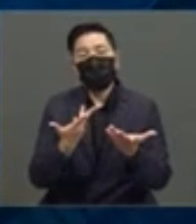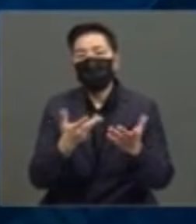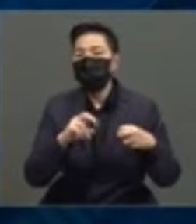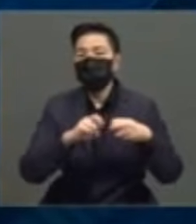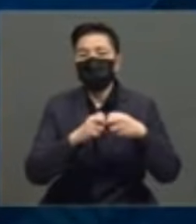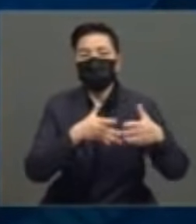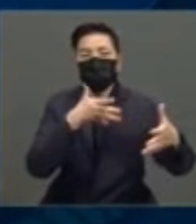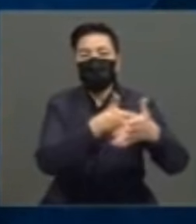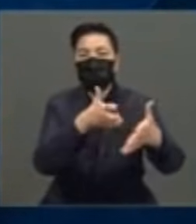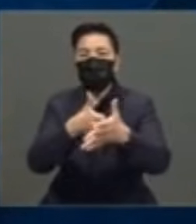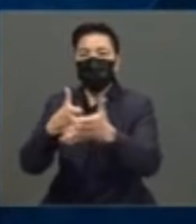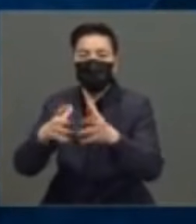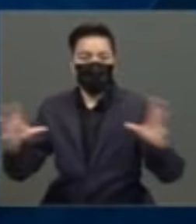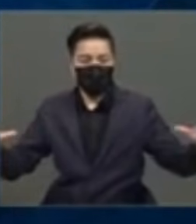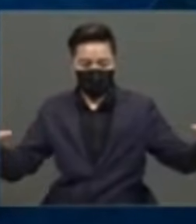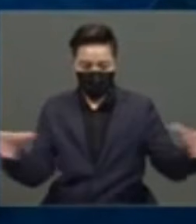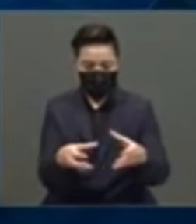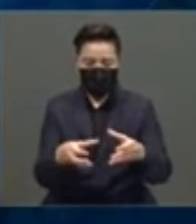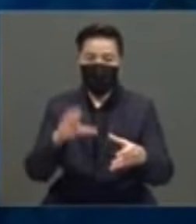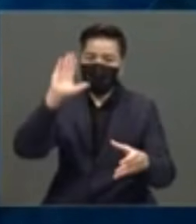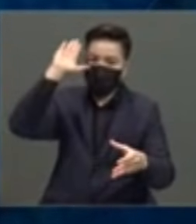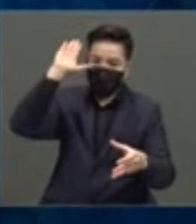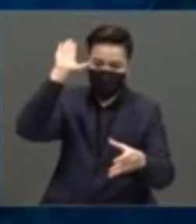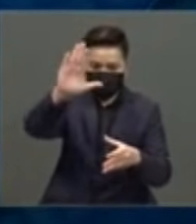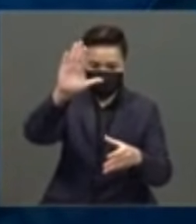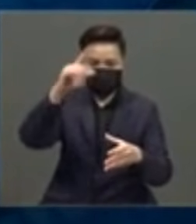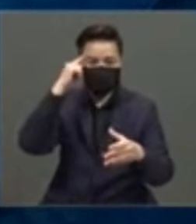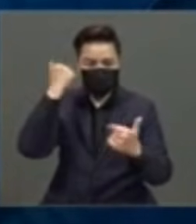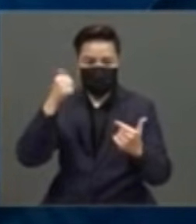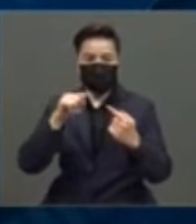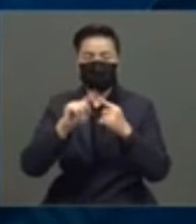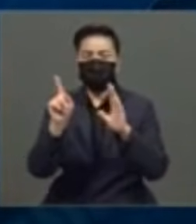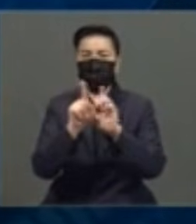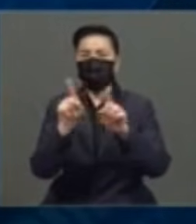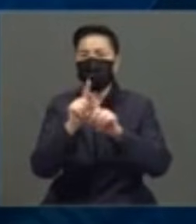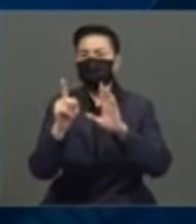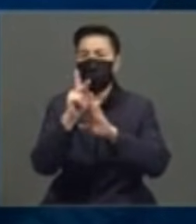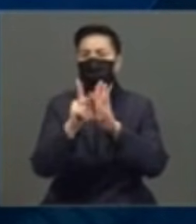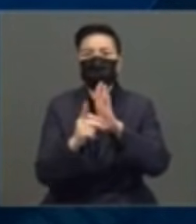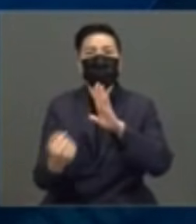ความไม่สะดวกขอท่านอย่ารวมกลุ่มกันเลยอันนี้เป็นความเข้มงวดที่มากขึ้น